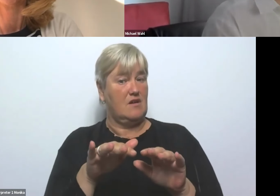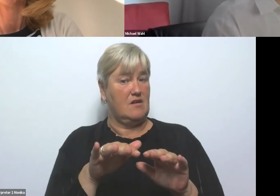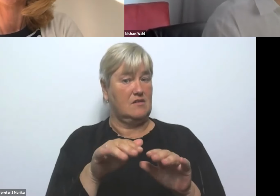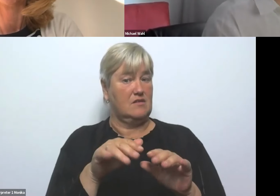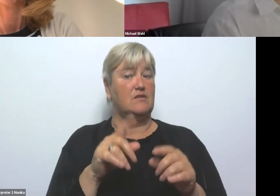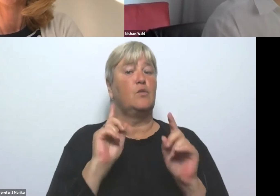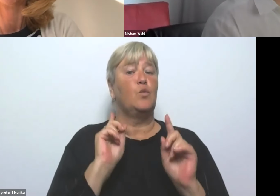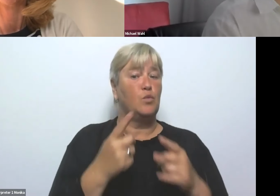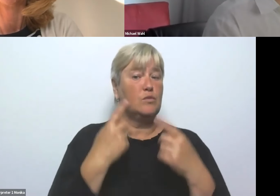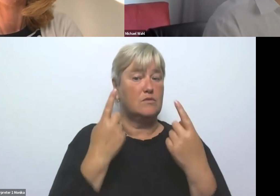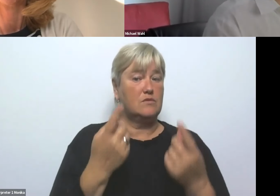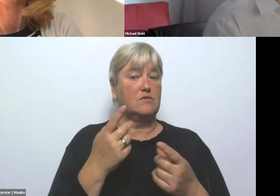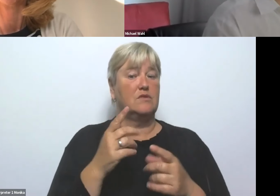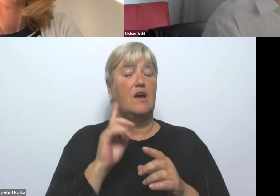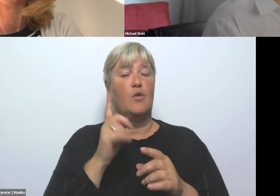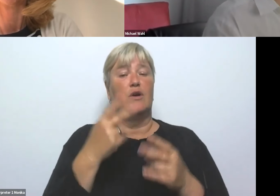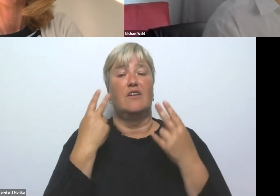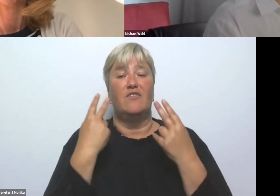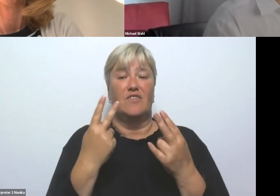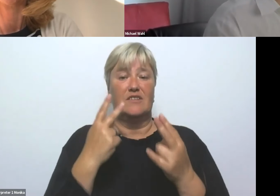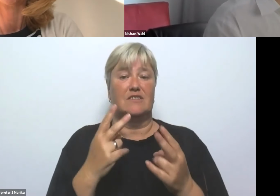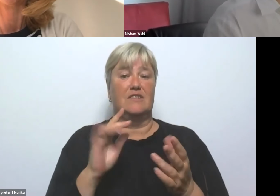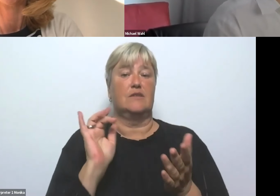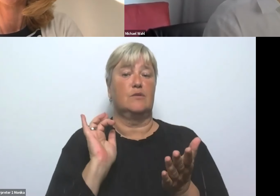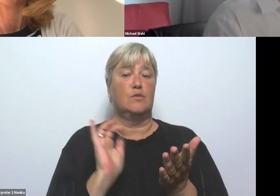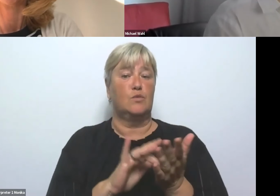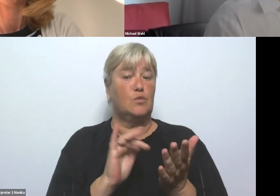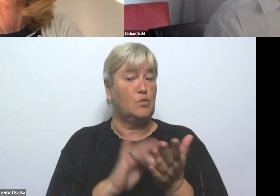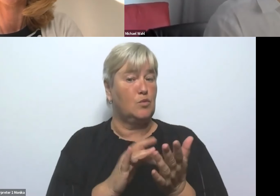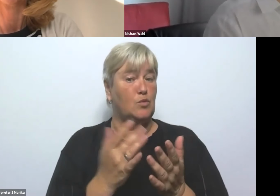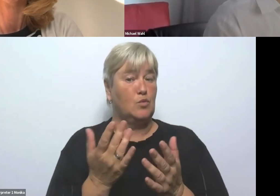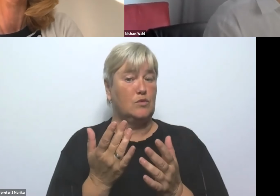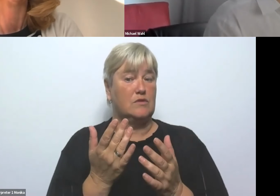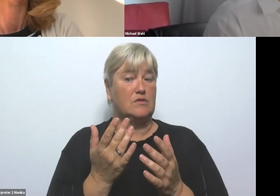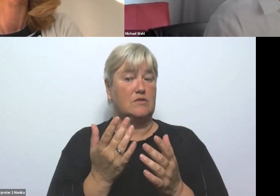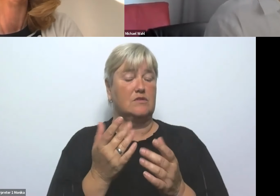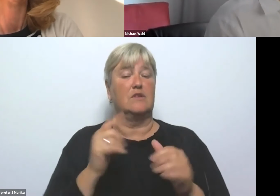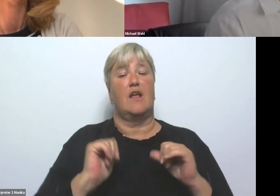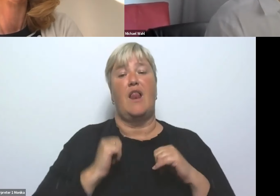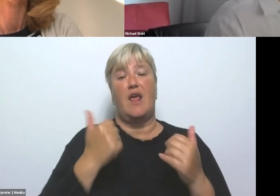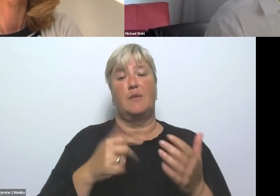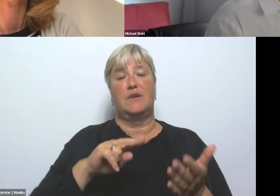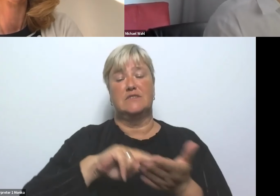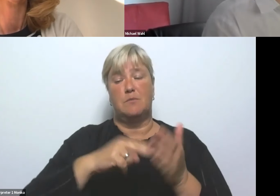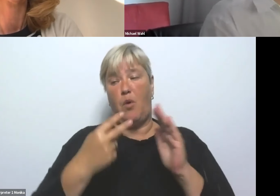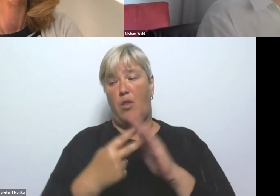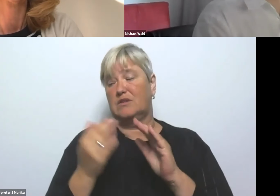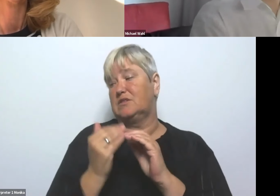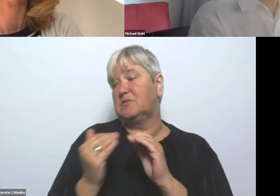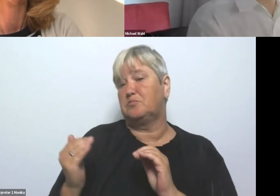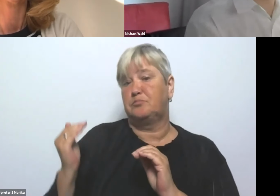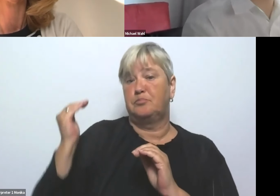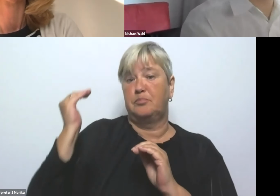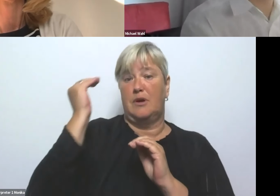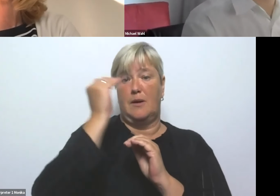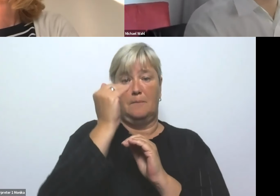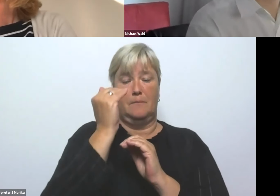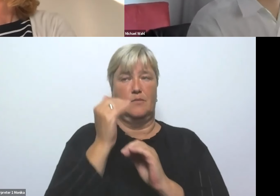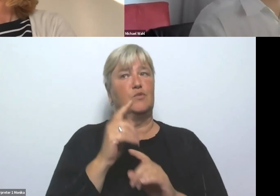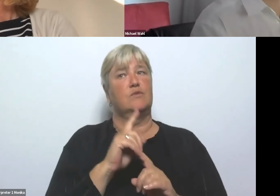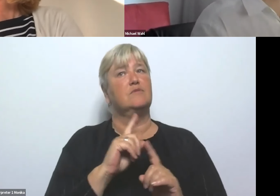ein wichtiger Faktor ist, auch die Unternehmenspolitik eben zu steigern und, gut, das ist jetzt keine